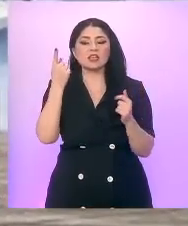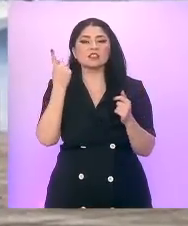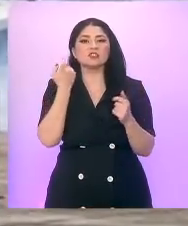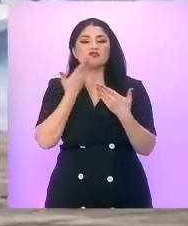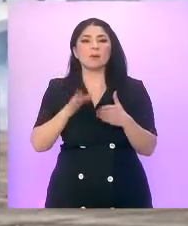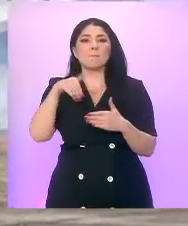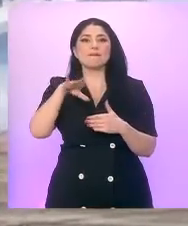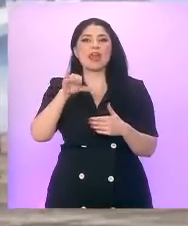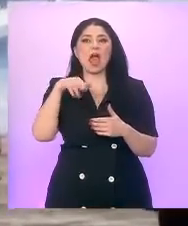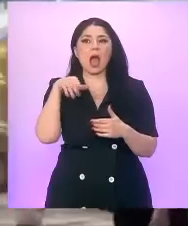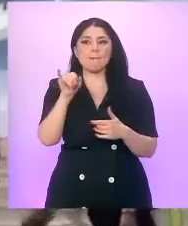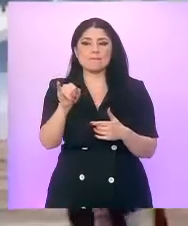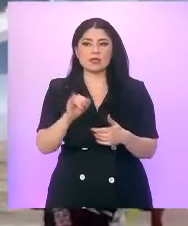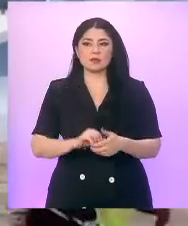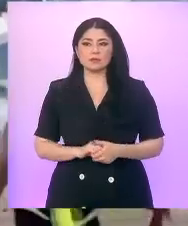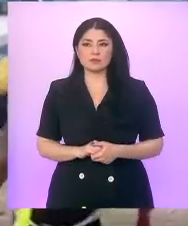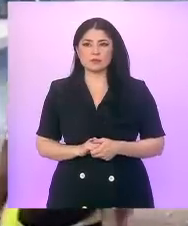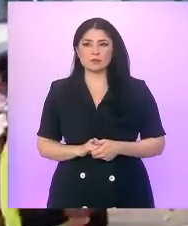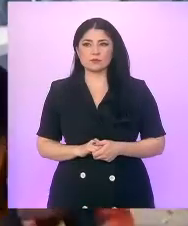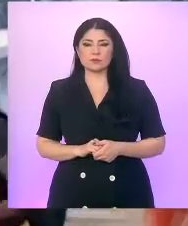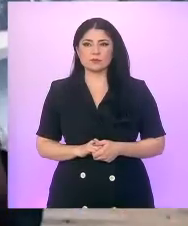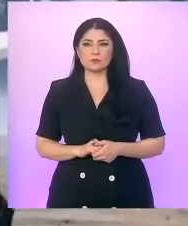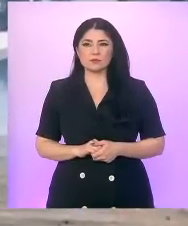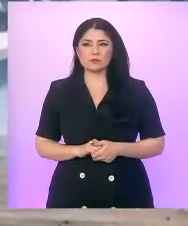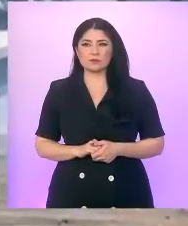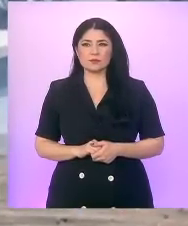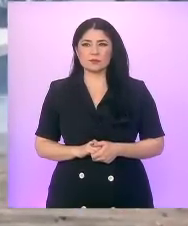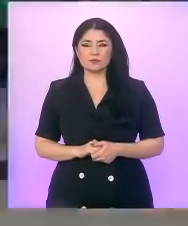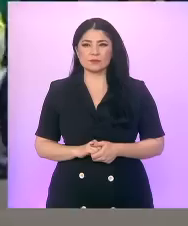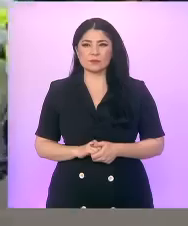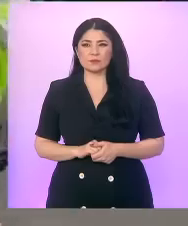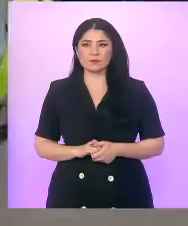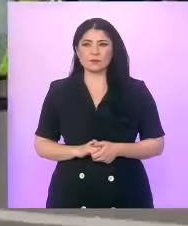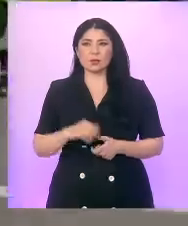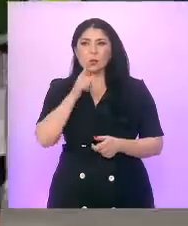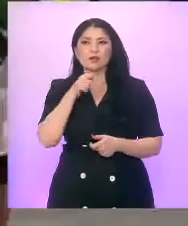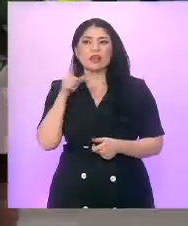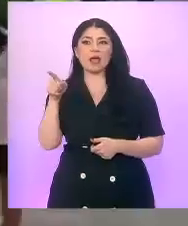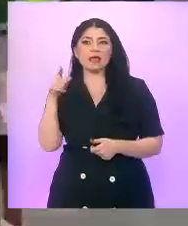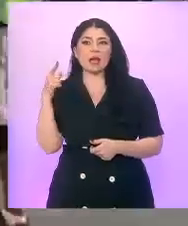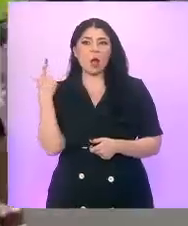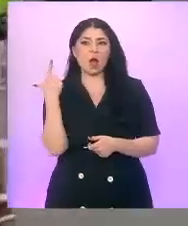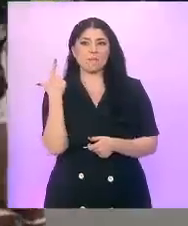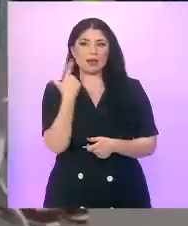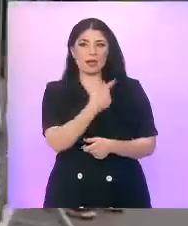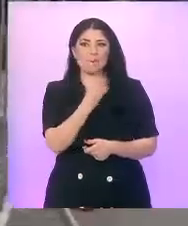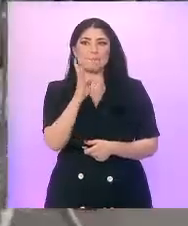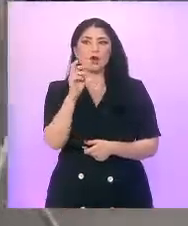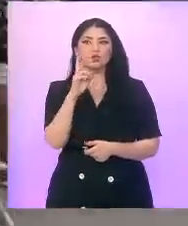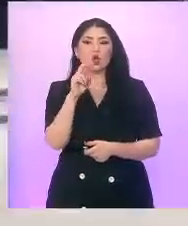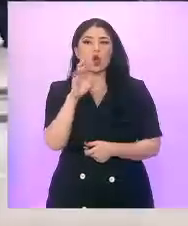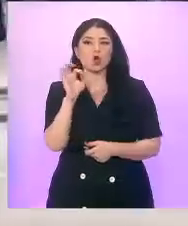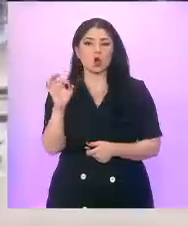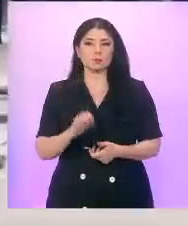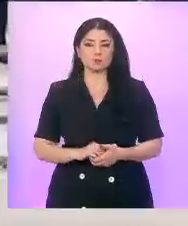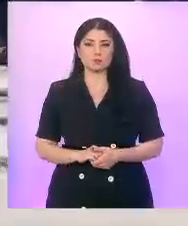quem sabe está estimulando ainda pelas redes sociais, sabe que a gente está sabendo la de Miami, unde el foi